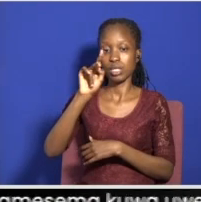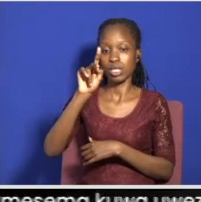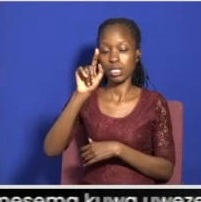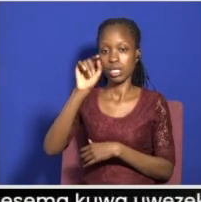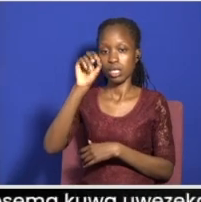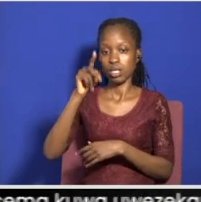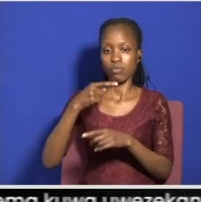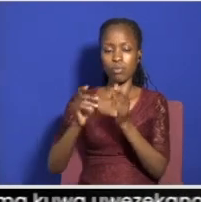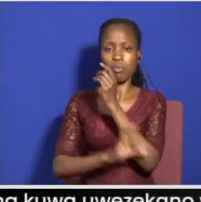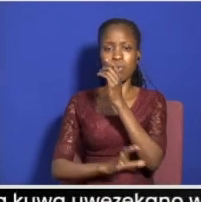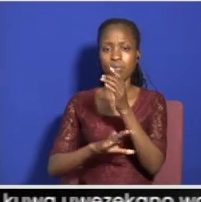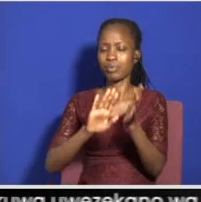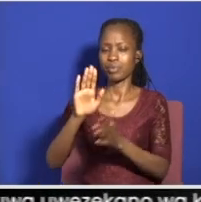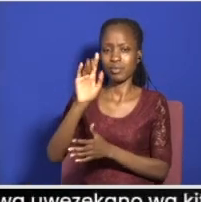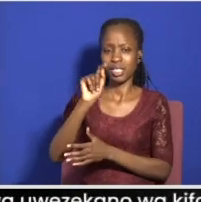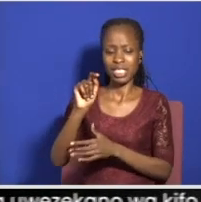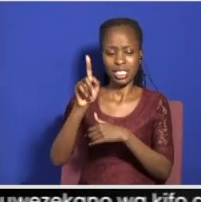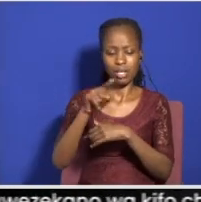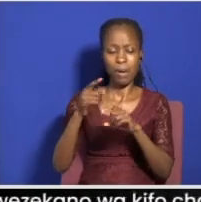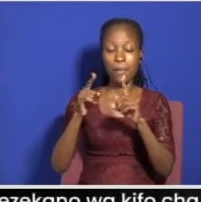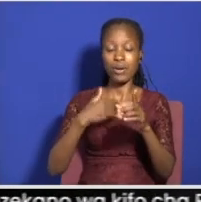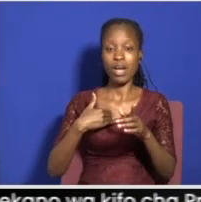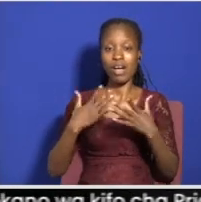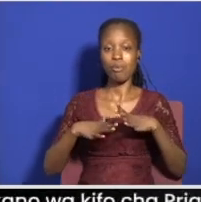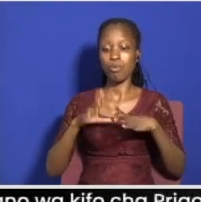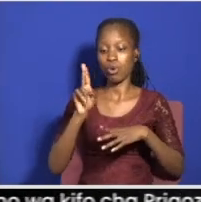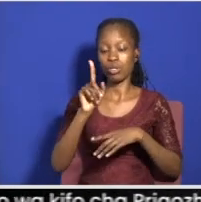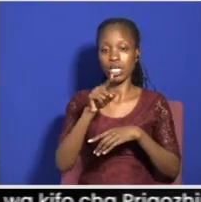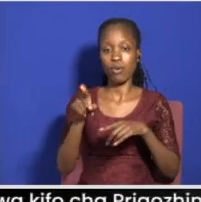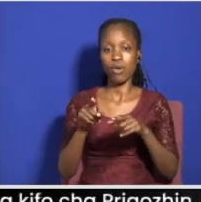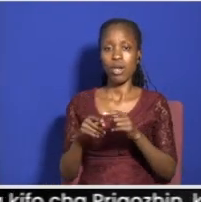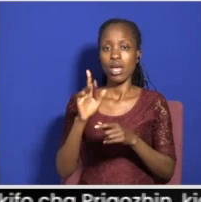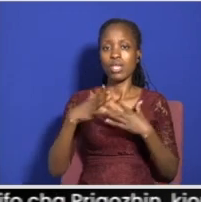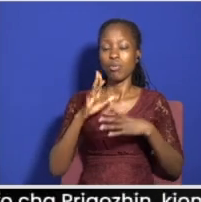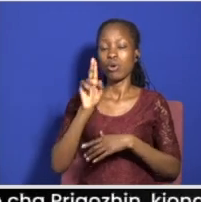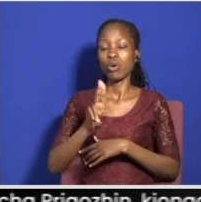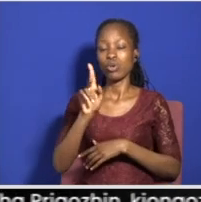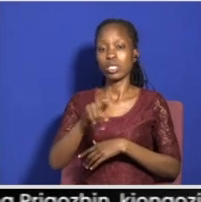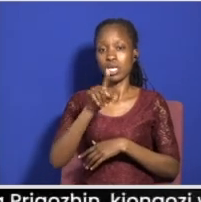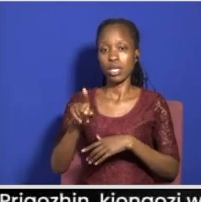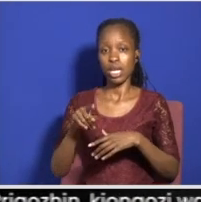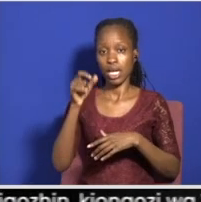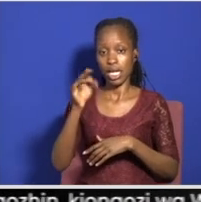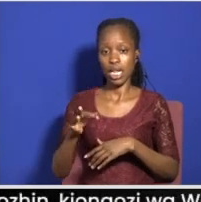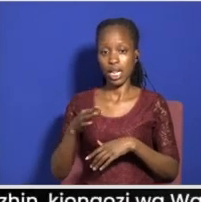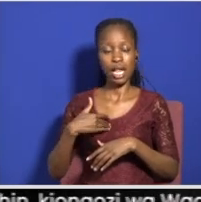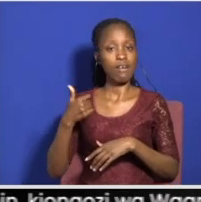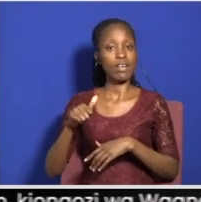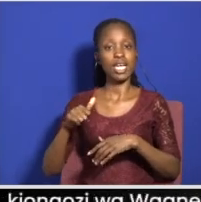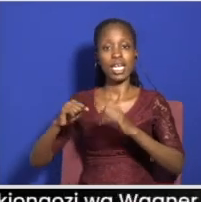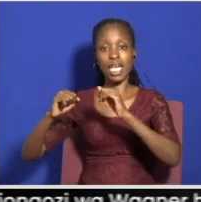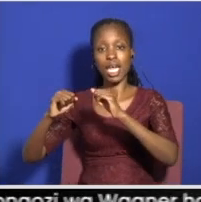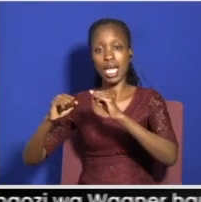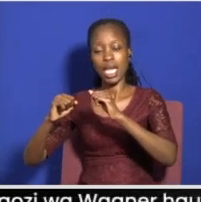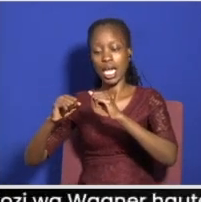si mbaya, lakini kuna watu ambao huwa wanaitumia vibaya. Hawa ambao wanatumia vibaya, kama kutakuwa na uamuzi wote wakomeshwe